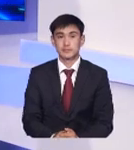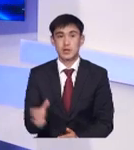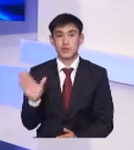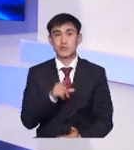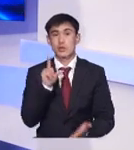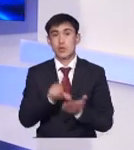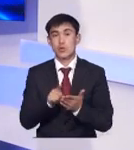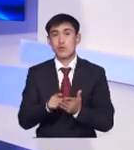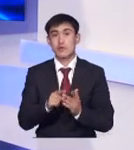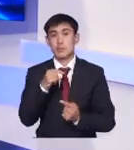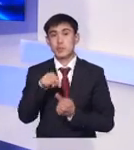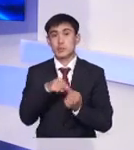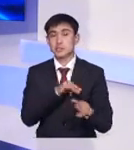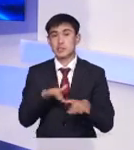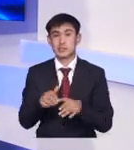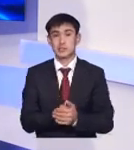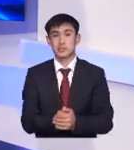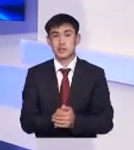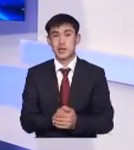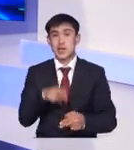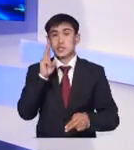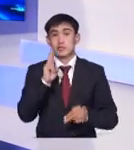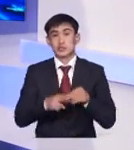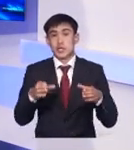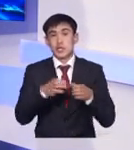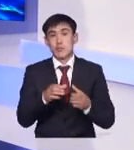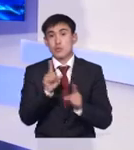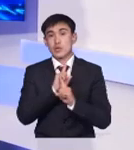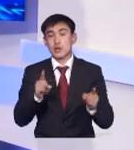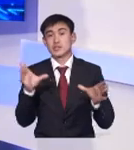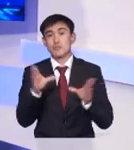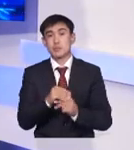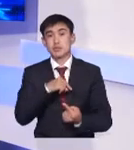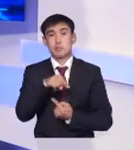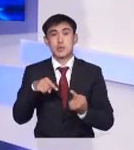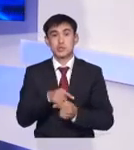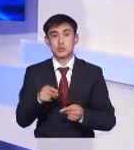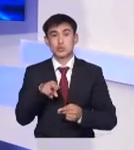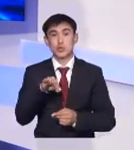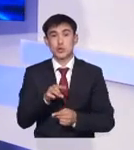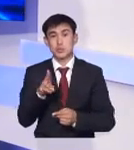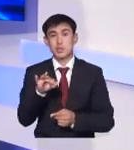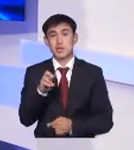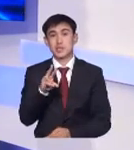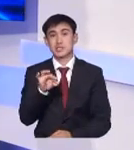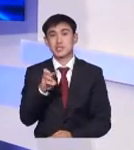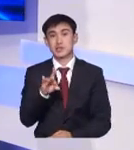всё о налогах и предпринимательской деятельности завершающий этап уникального совместного бизнес-турист